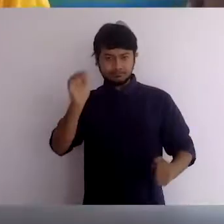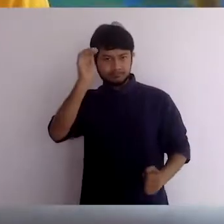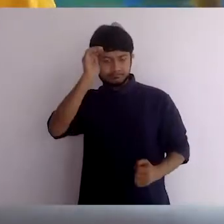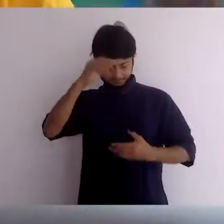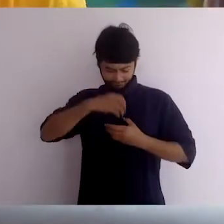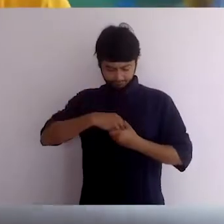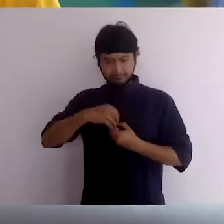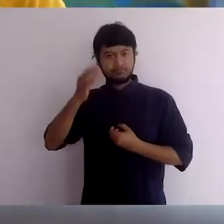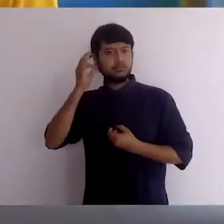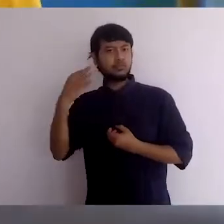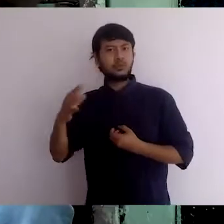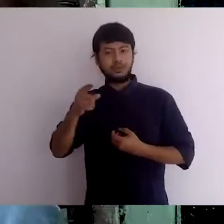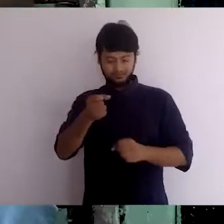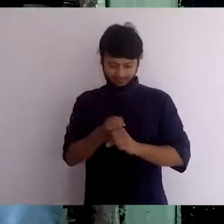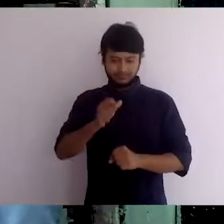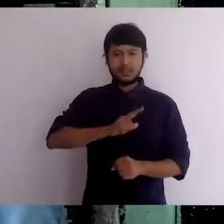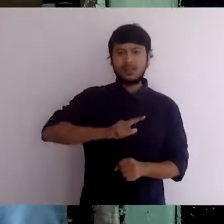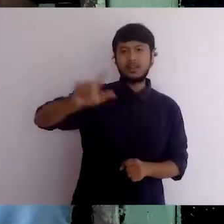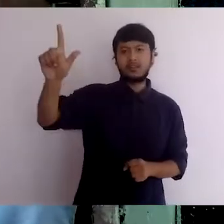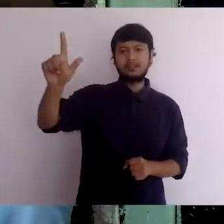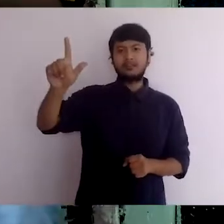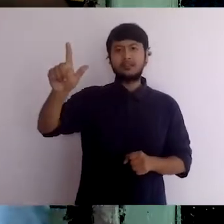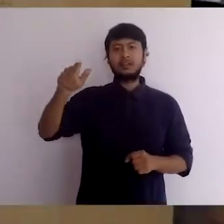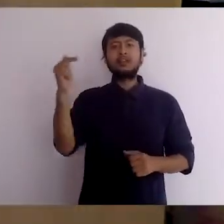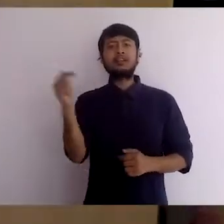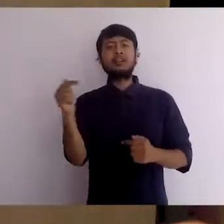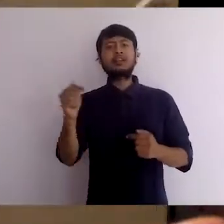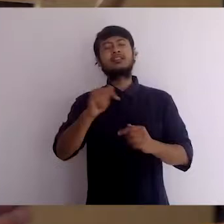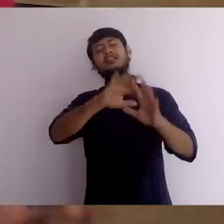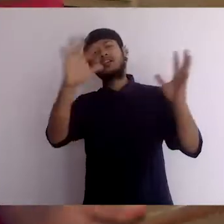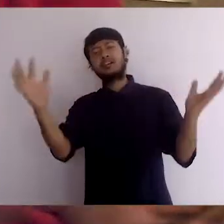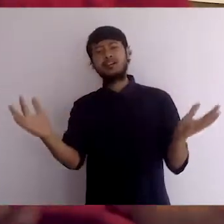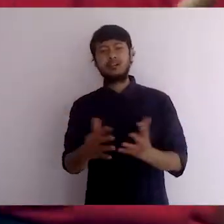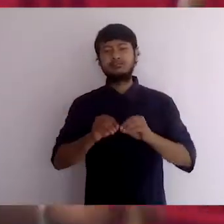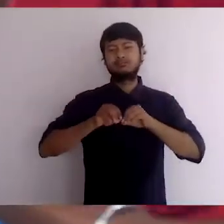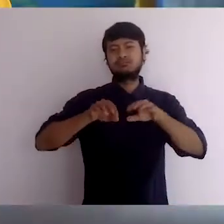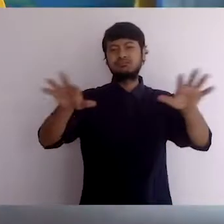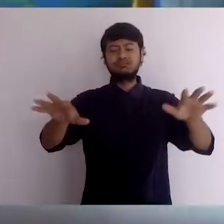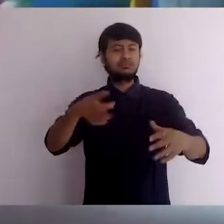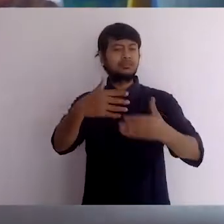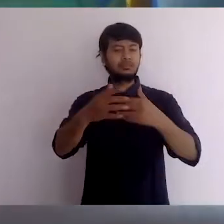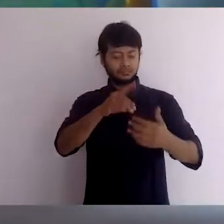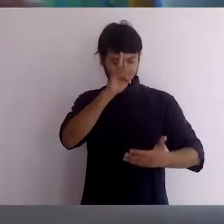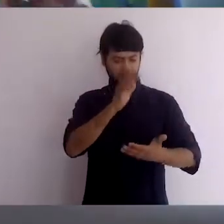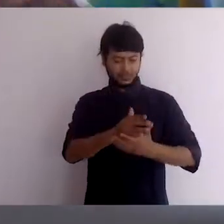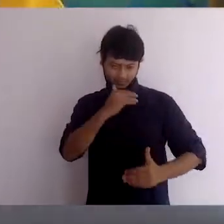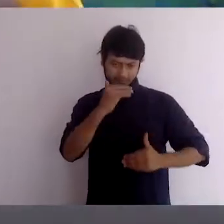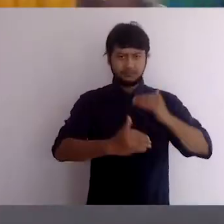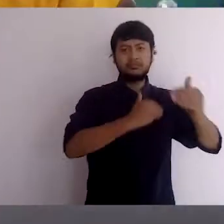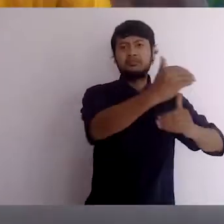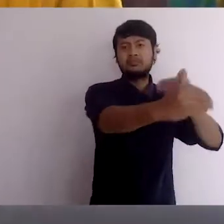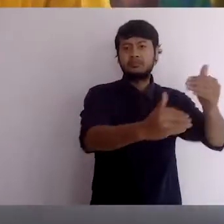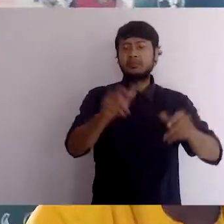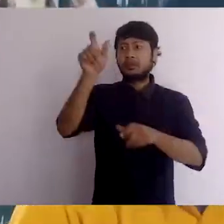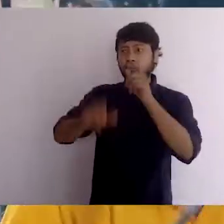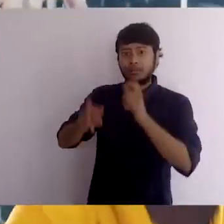बंद खुद की सुन, तुझे लड़ना हर एक दिन है कठिन। यहाँ जीना पाप से भरा जमीन, कर यकीन तू खुद पे देख मंजिल है